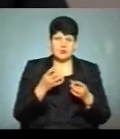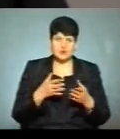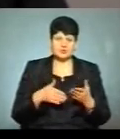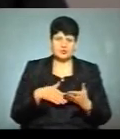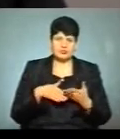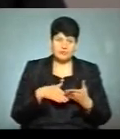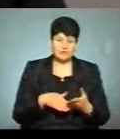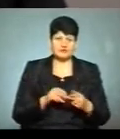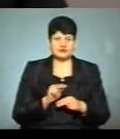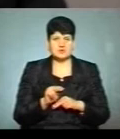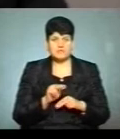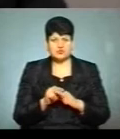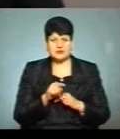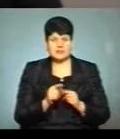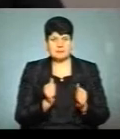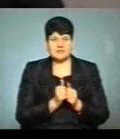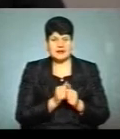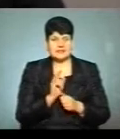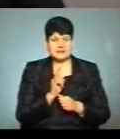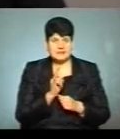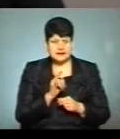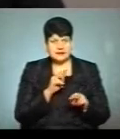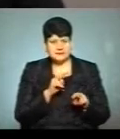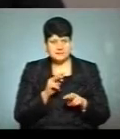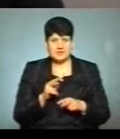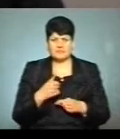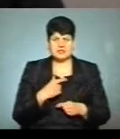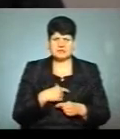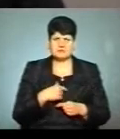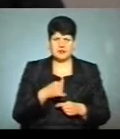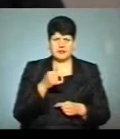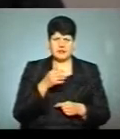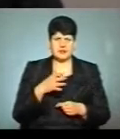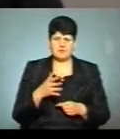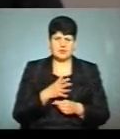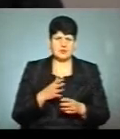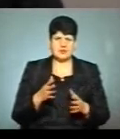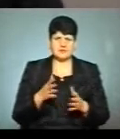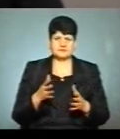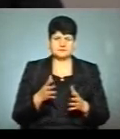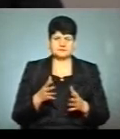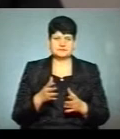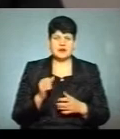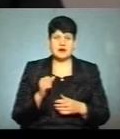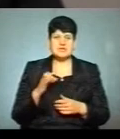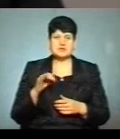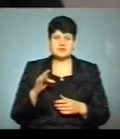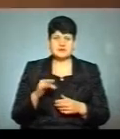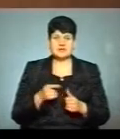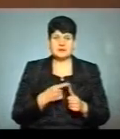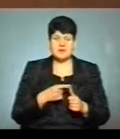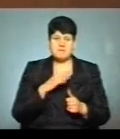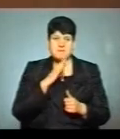навчу її, ну, біля дитини. Але вона себе не могла так асоціювати з ім'ям